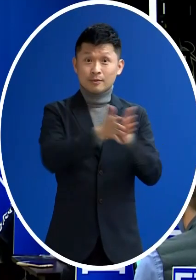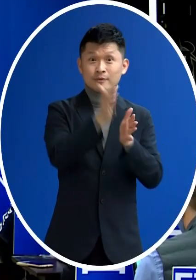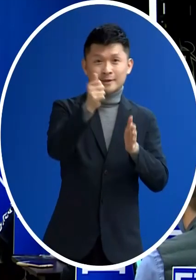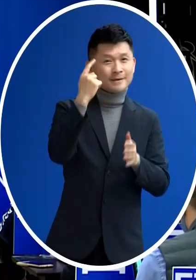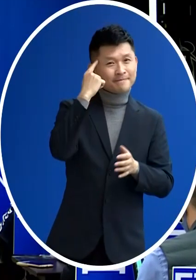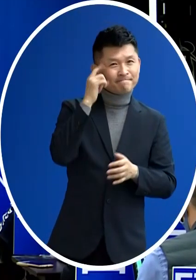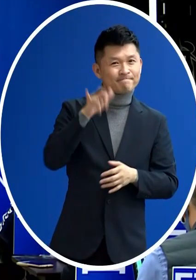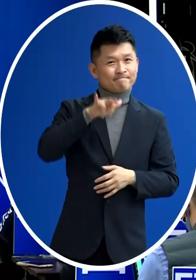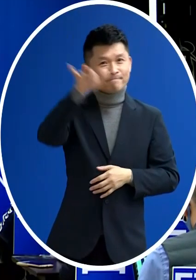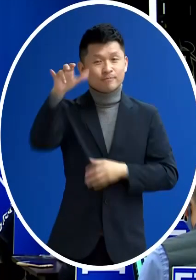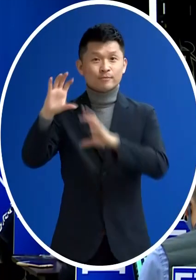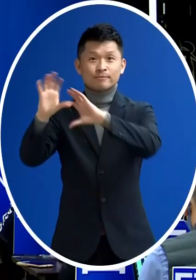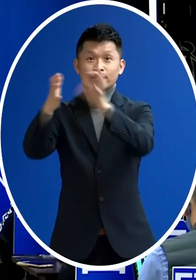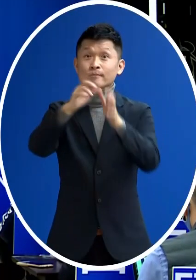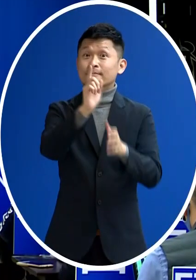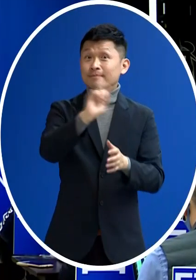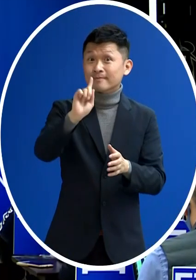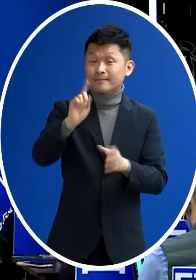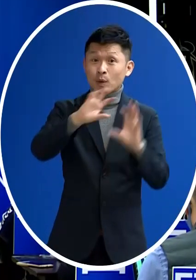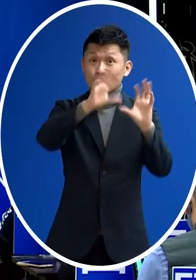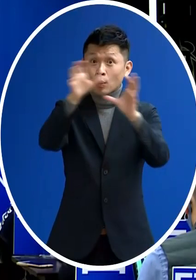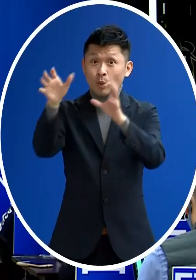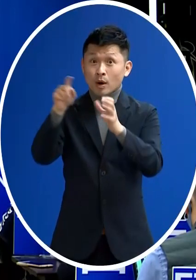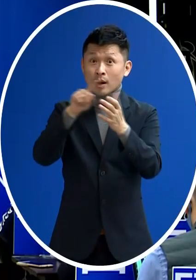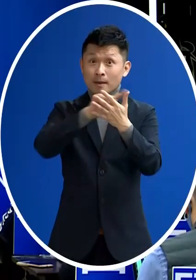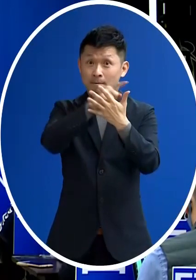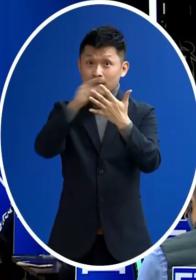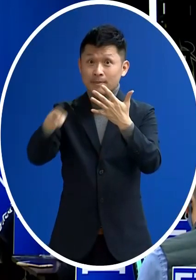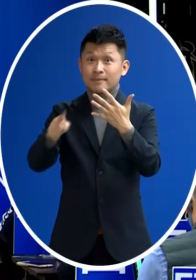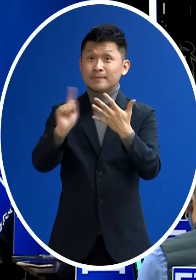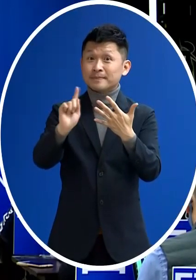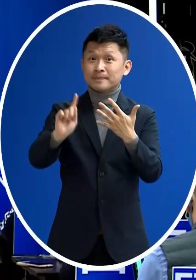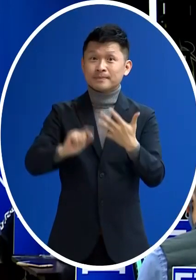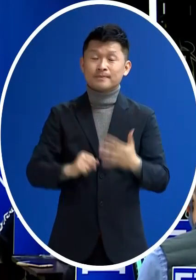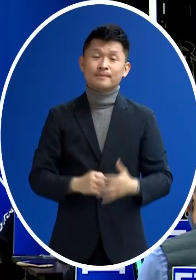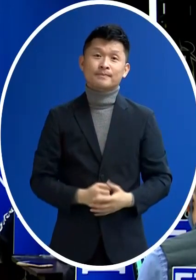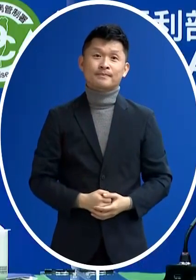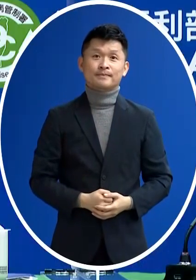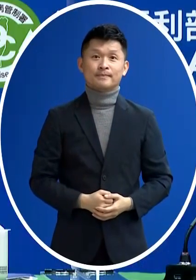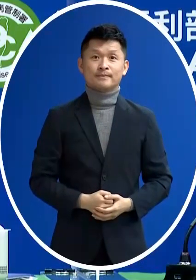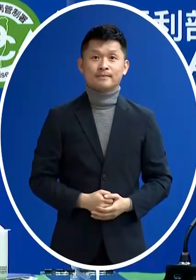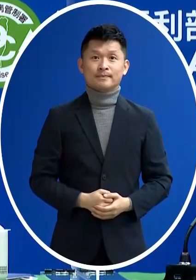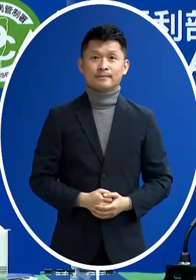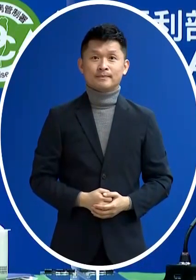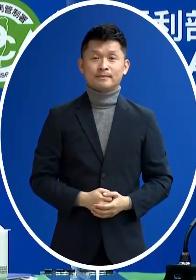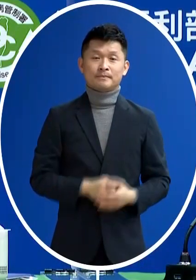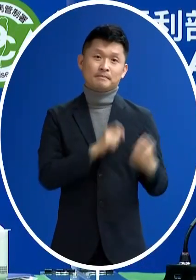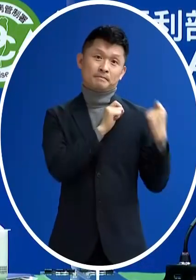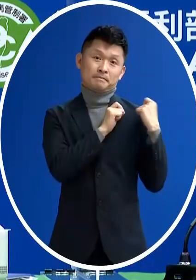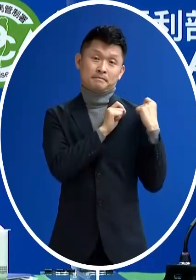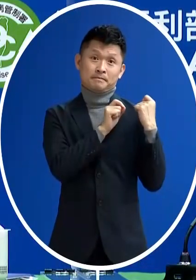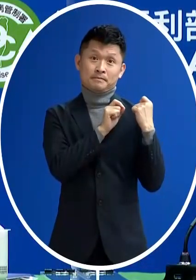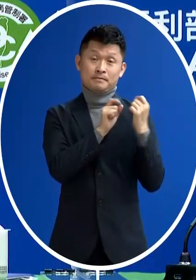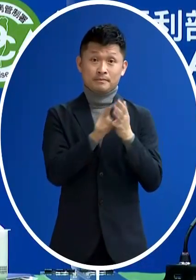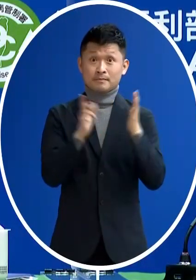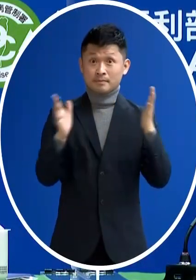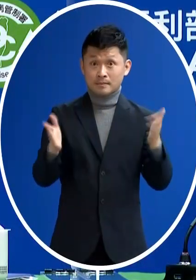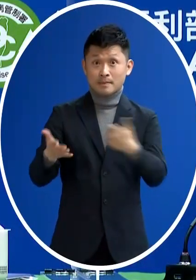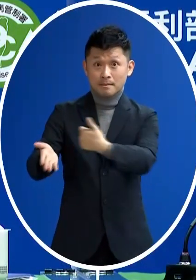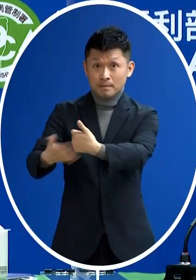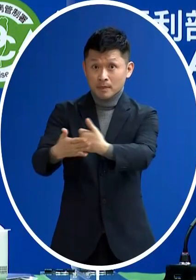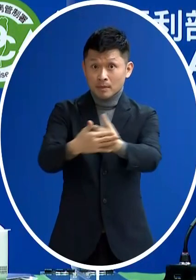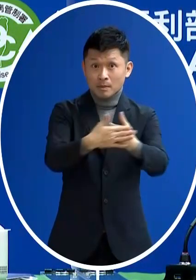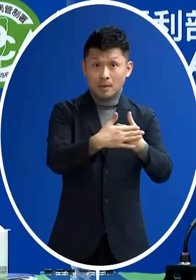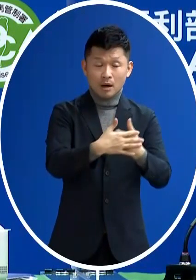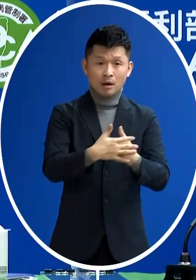要去哪一些国家吗？这些国家当中有没有一些优先顺序的排序？谢谢。 这段时间协助我们赠送我